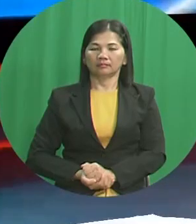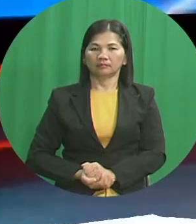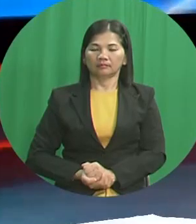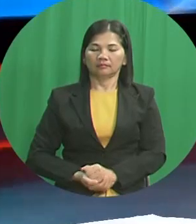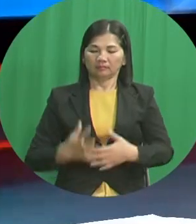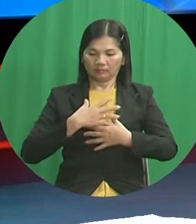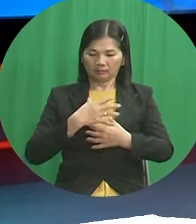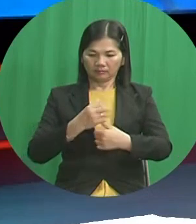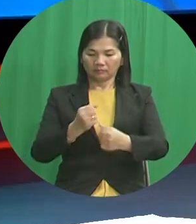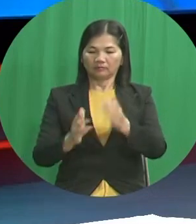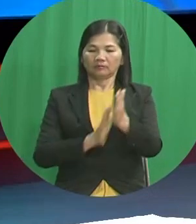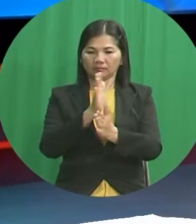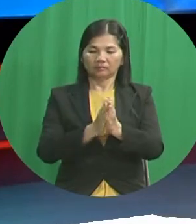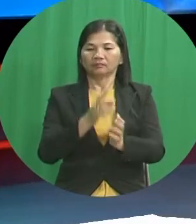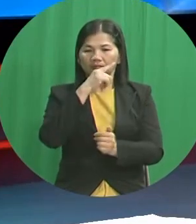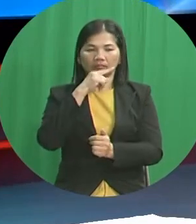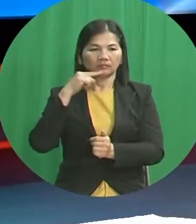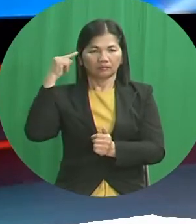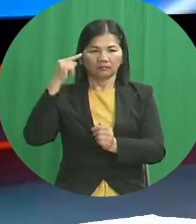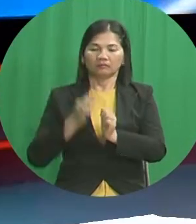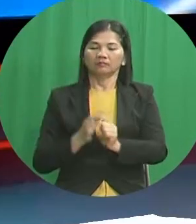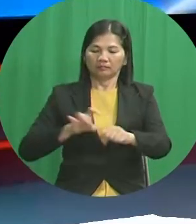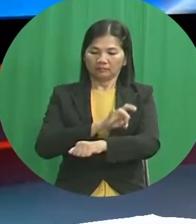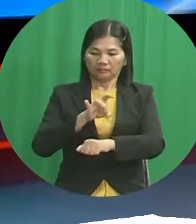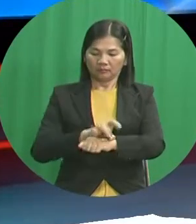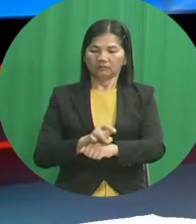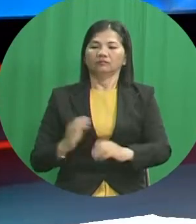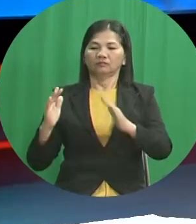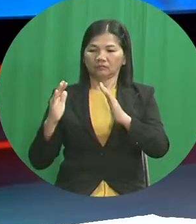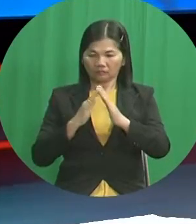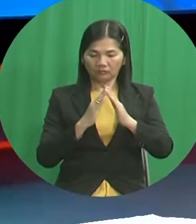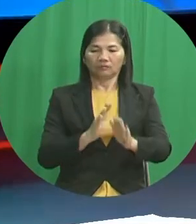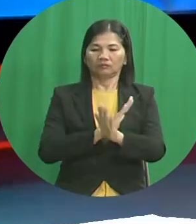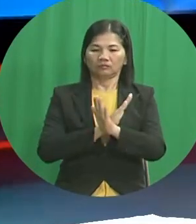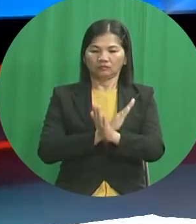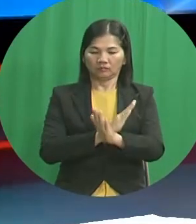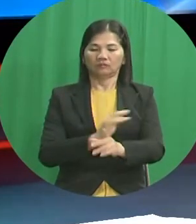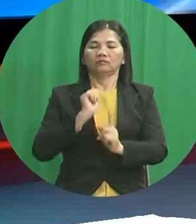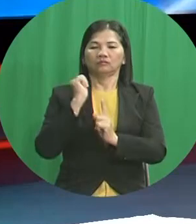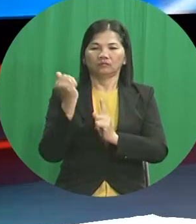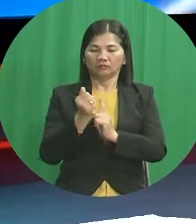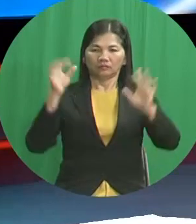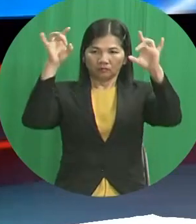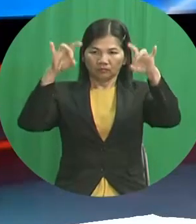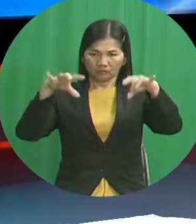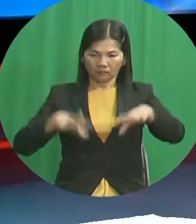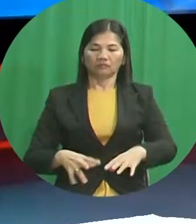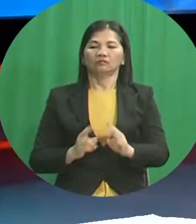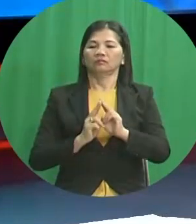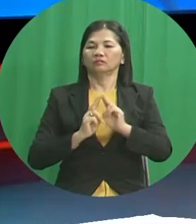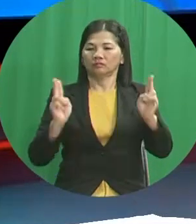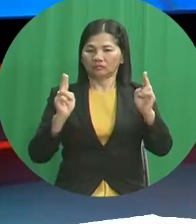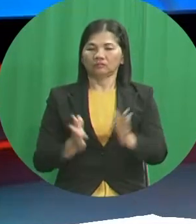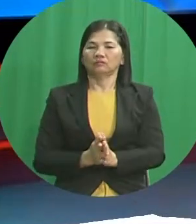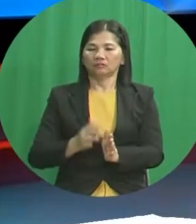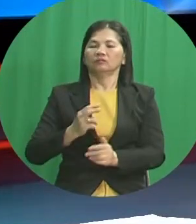ងាកទៅចាប់អារម្មណ៍នៅក្នុងប្រទេសរុស្ស៊ីអាណោះវិញគឺនៅពេលនេះទីក្រុងមូស្គូគឺបានទប់ទល់ទៅនឹងស្ថានភាពធ្លាក់ប្រល់ដ៏ខ្លាំងកាលពី